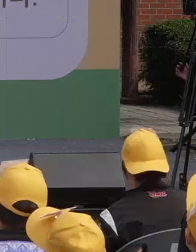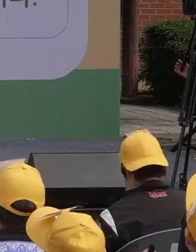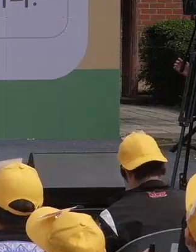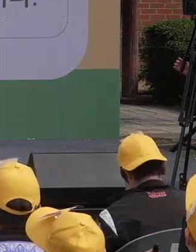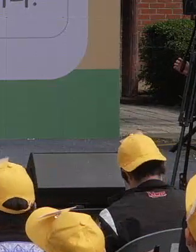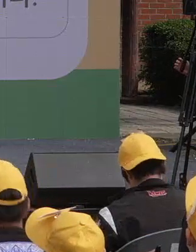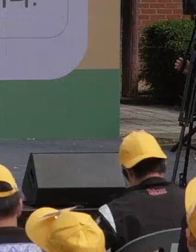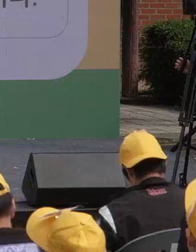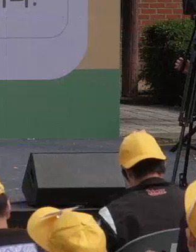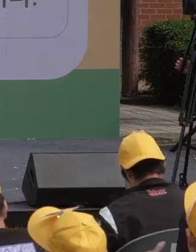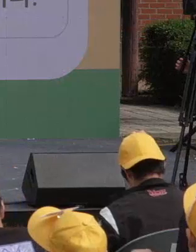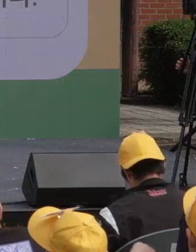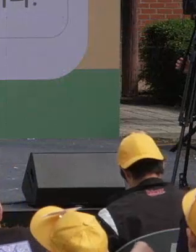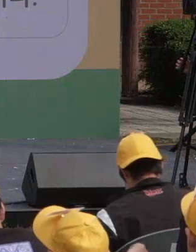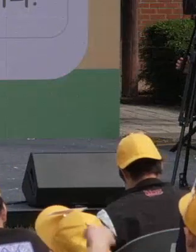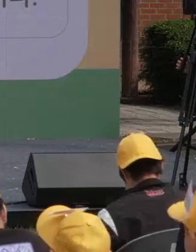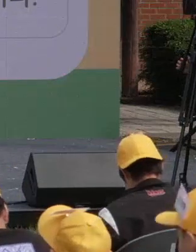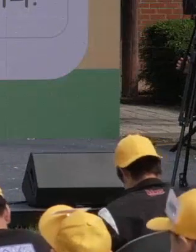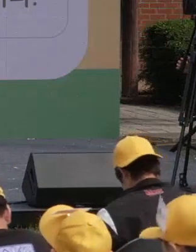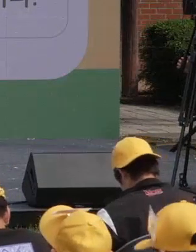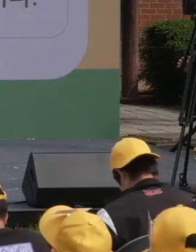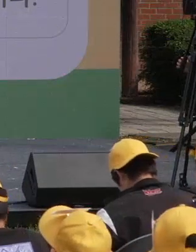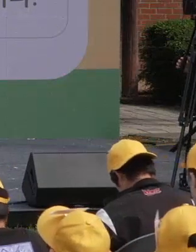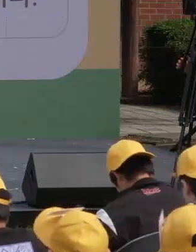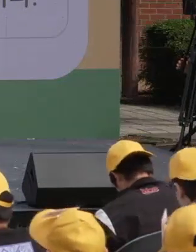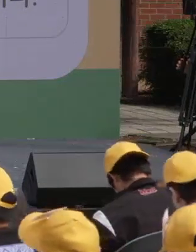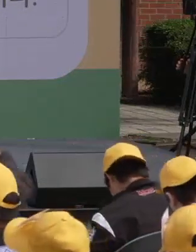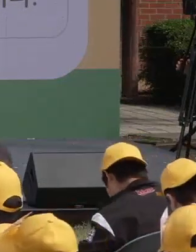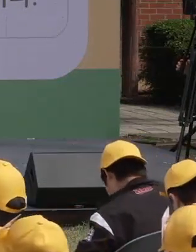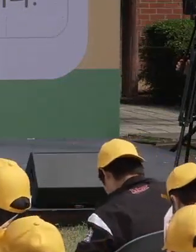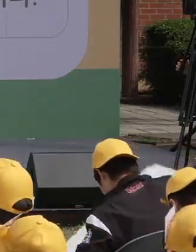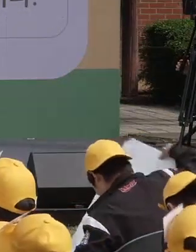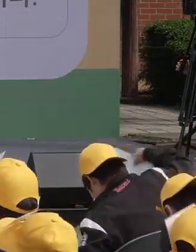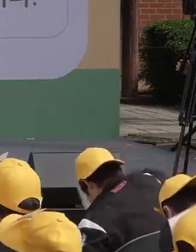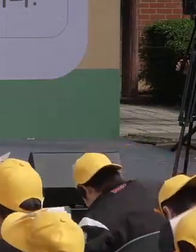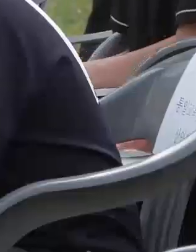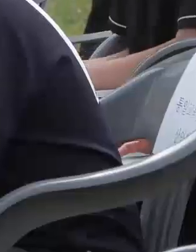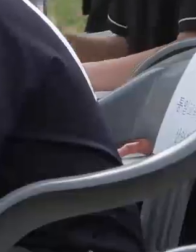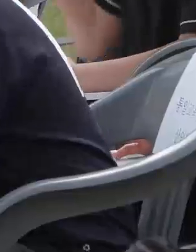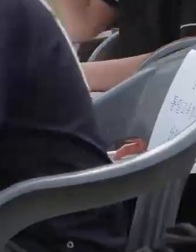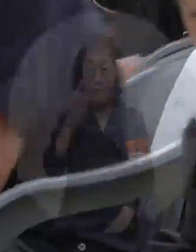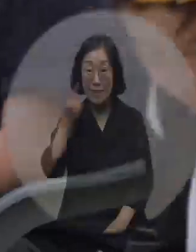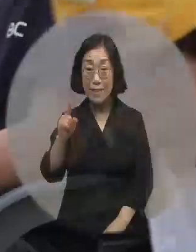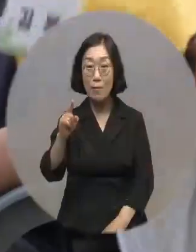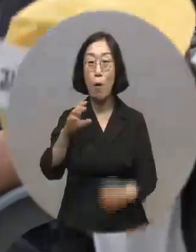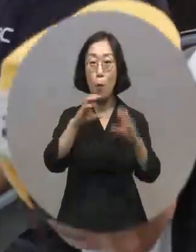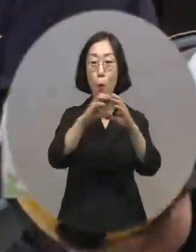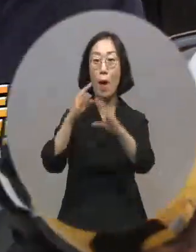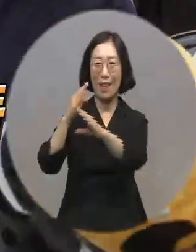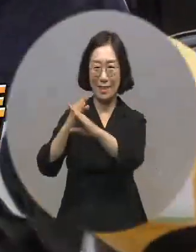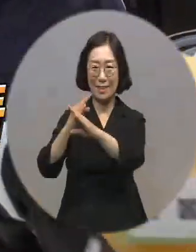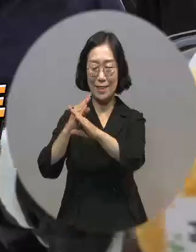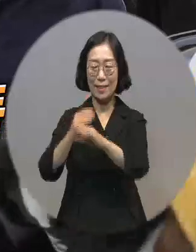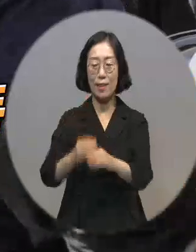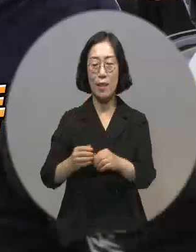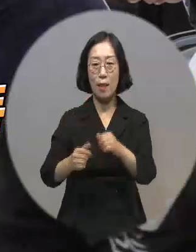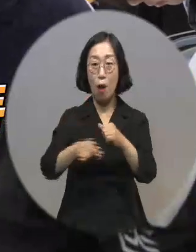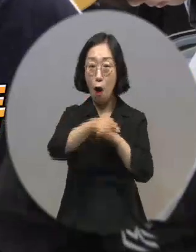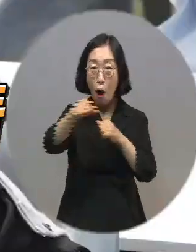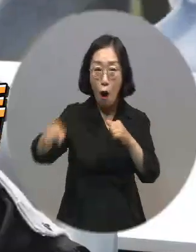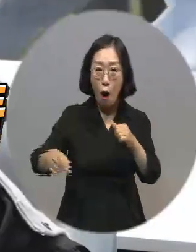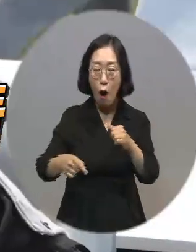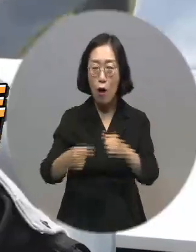자, 아래 내용이 맞으면 O, 틀리면 X를 적어주시면 되겠습니다. 판문점은 남과 북이 공동으로 경비하는